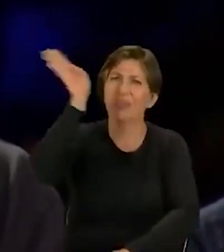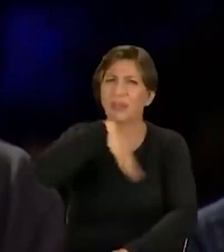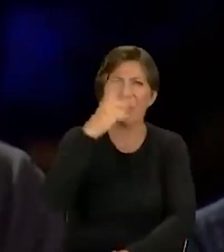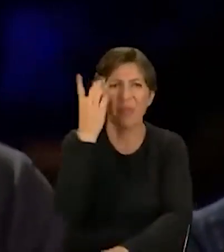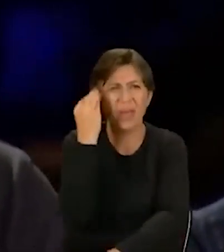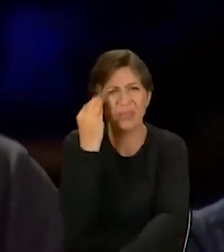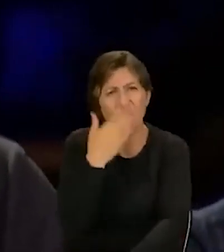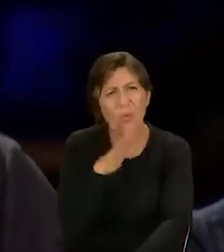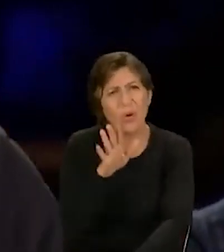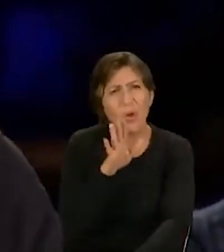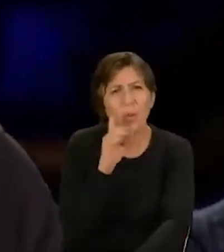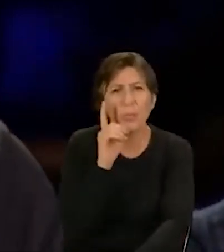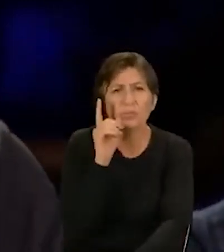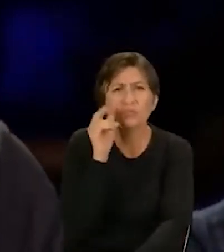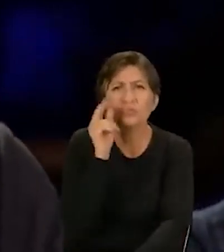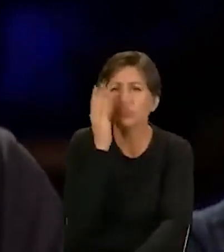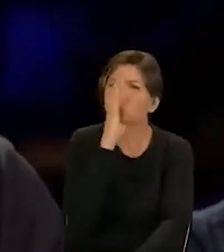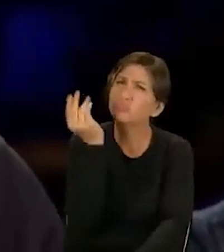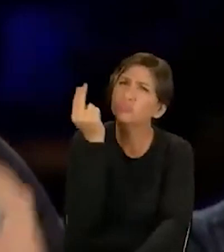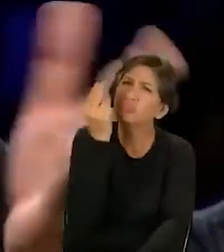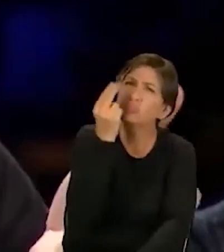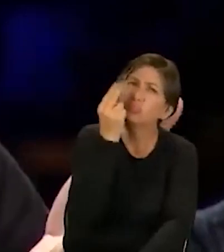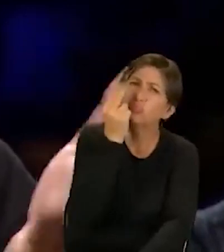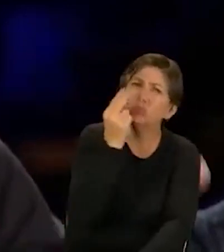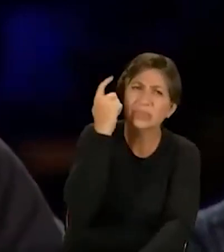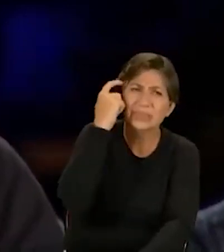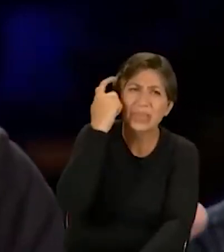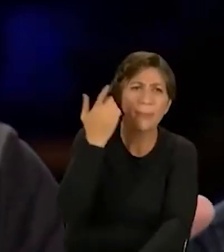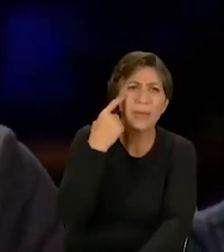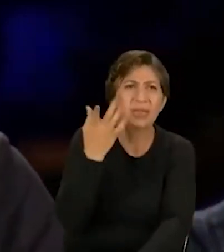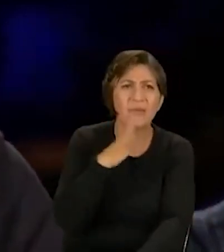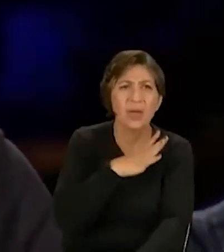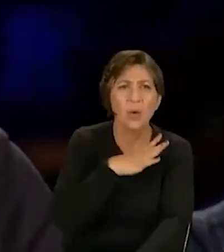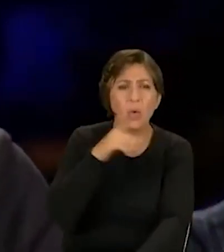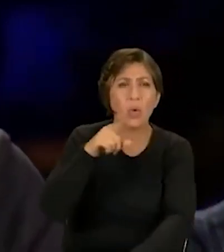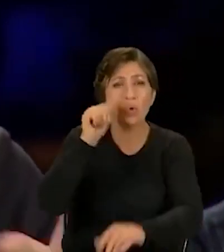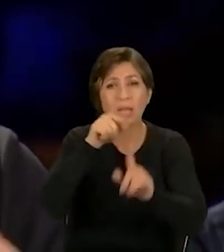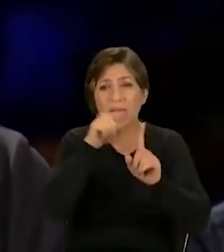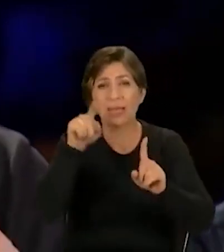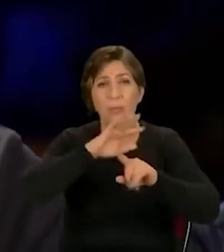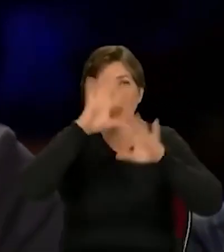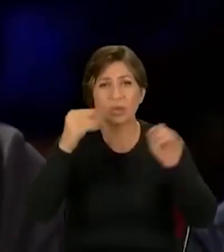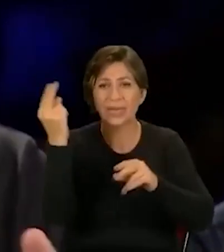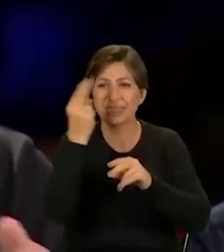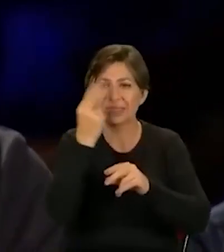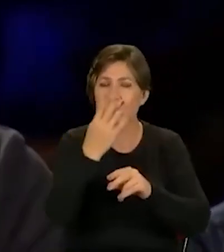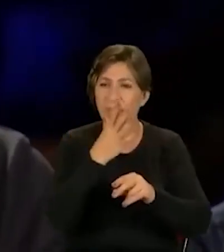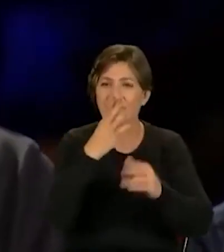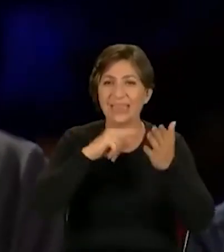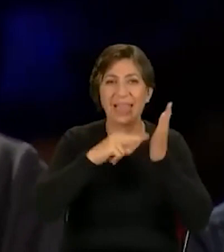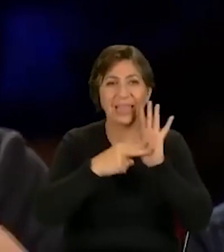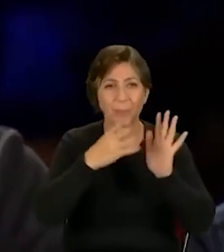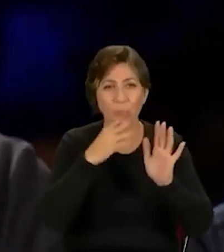bir anlam veremiyorsunuz. Fakat o kişi çok büyük bir ciddiyetle onu yapıyor. Zihnine bakın, ne var? O güne kadar öğrendiği bütün resim bilgisi, bütün